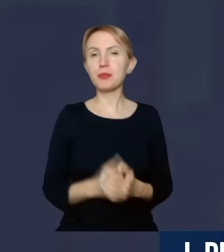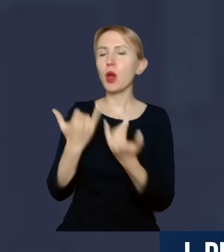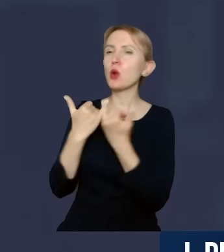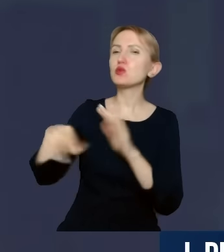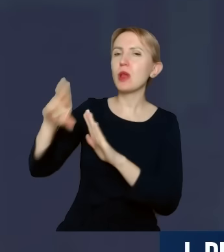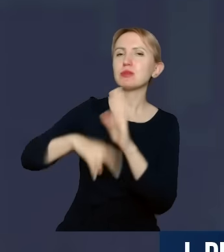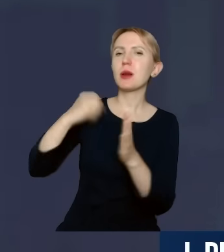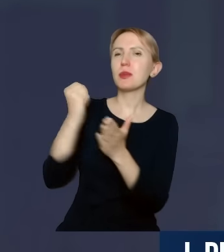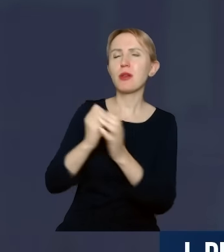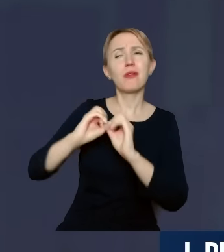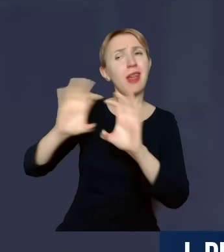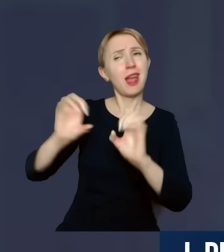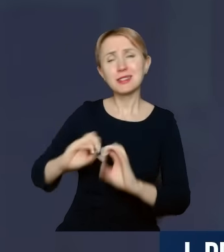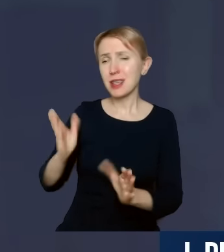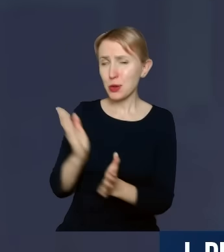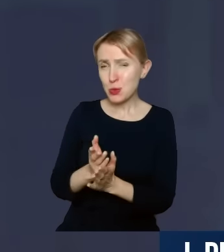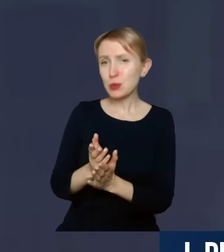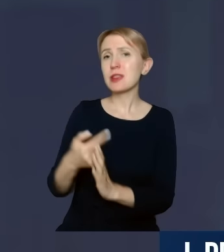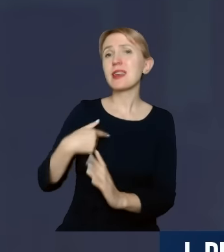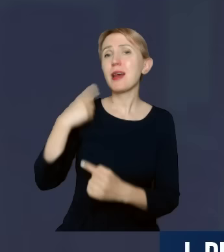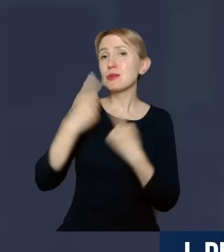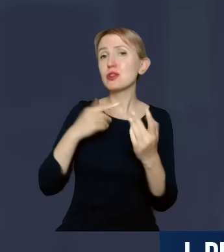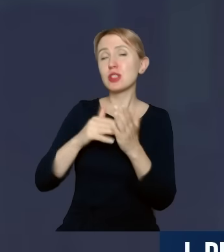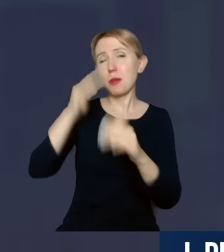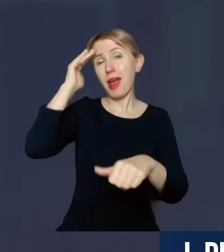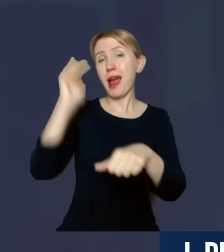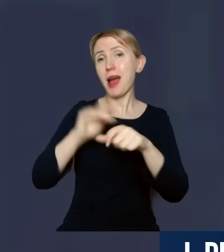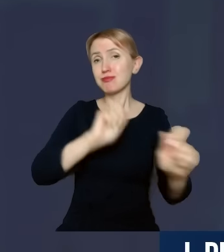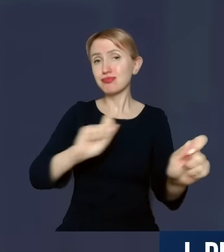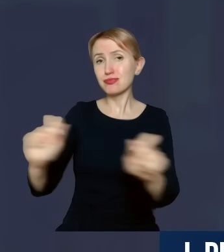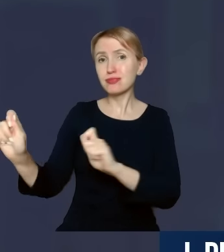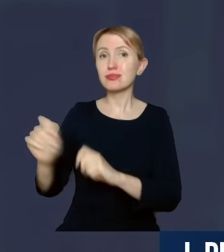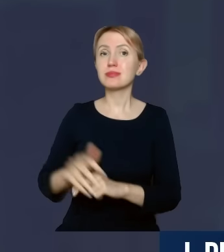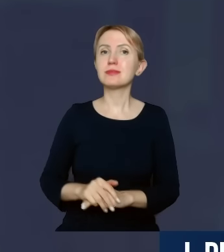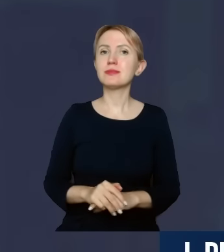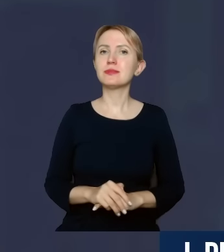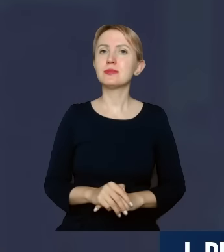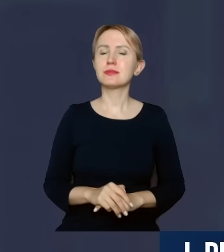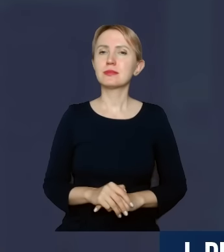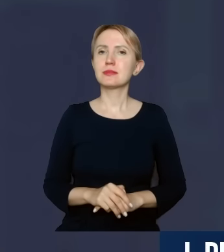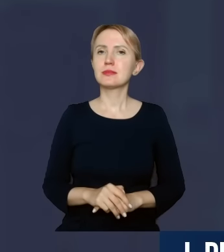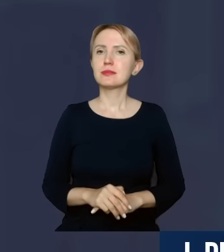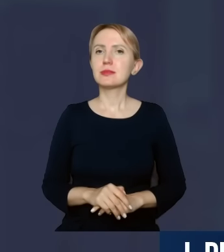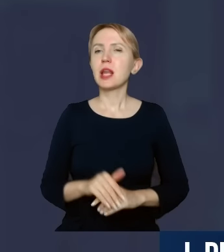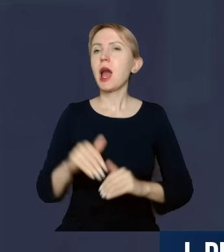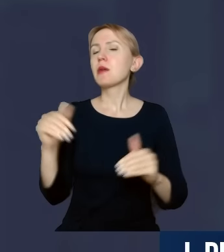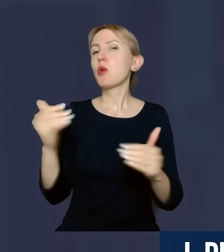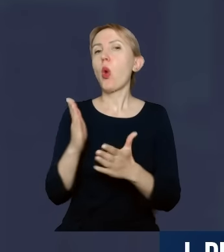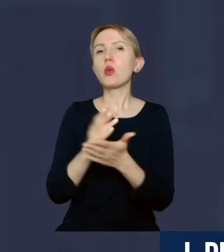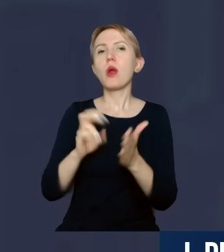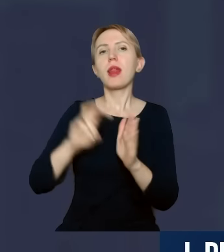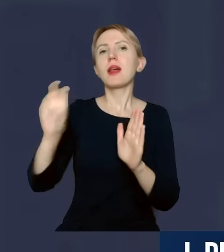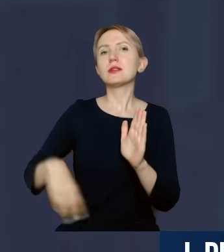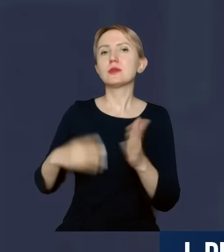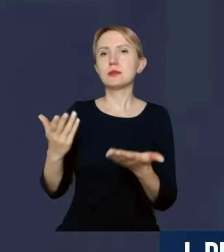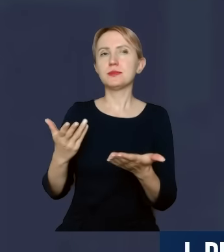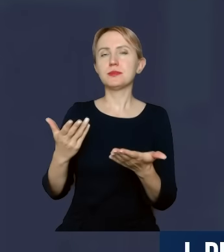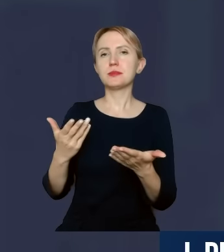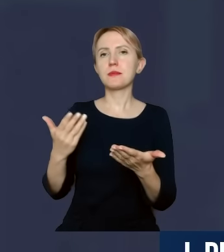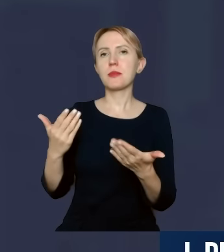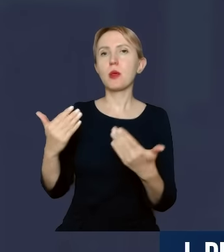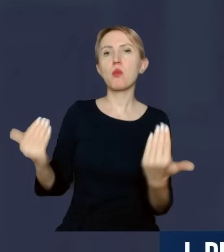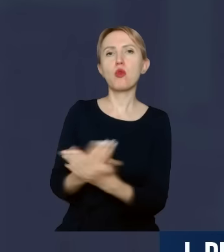to definiują. Ja myślę, że trzeba zaapelować, żeby może, nie wiem, odejść od tej